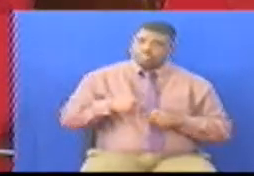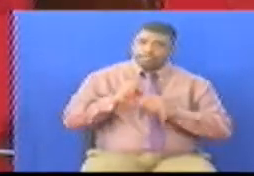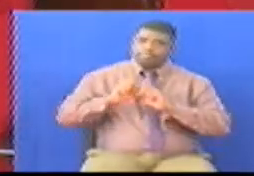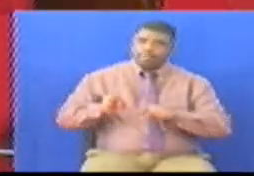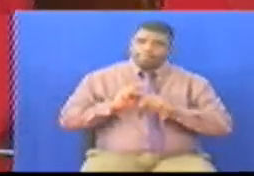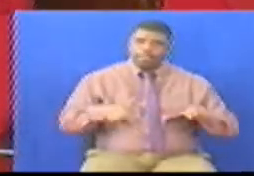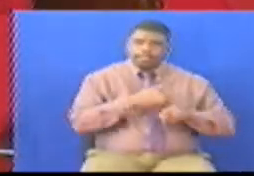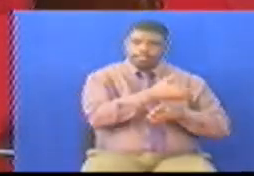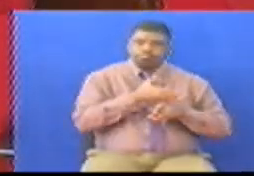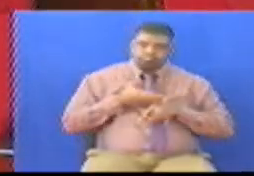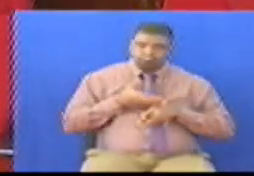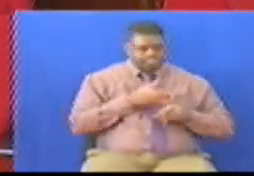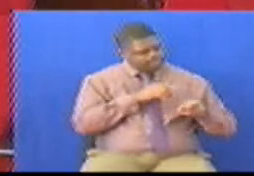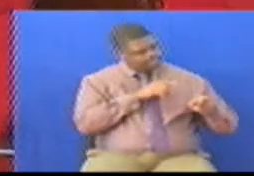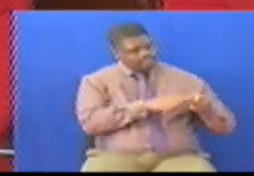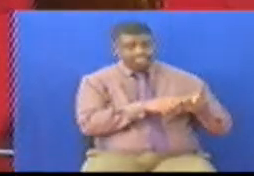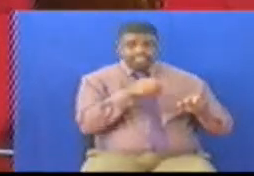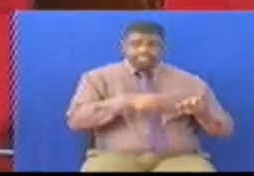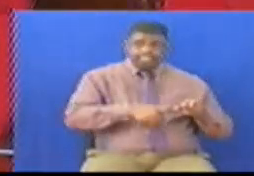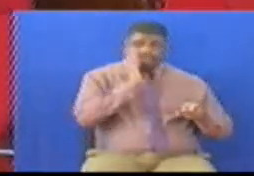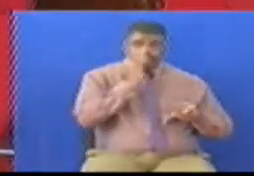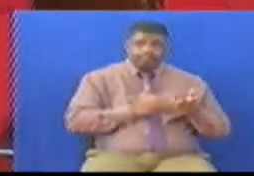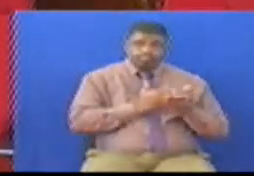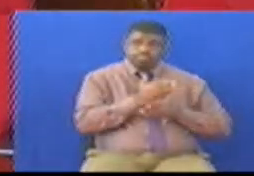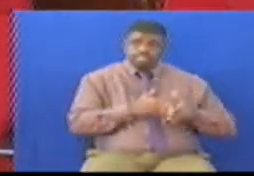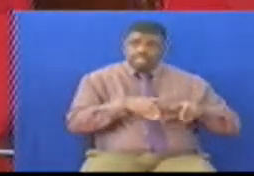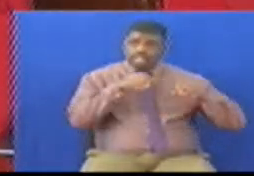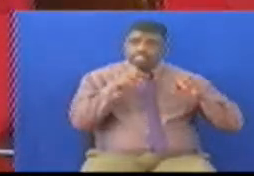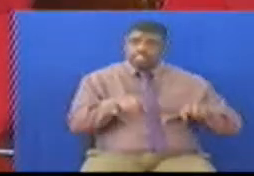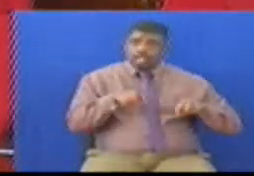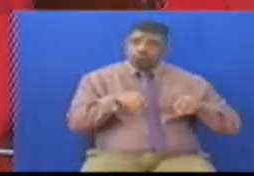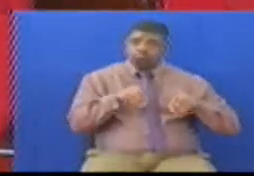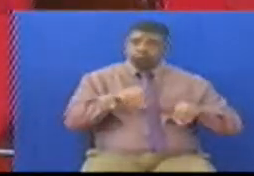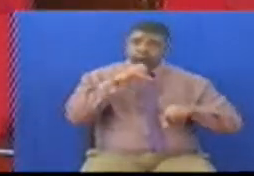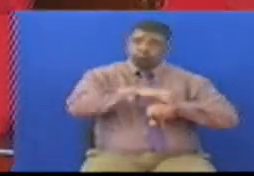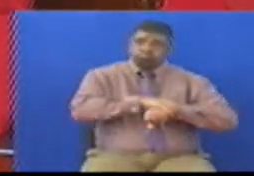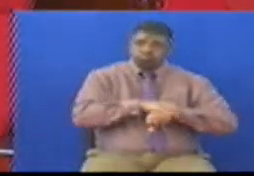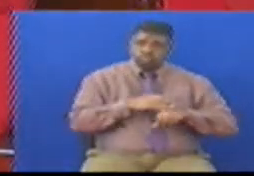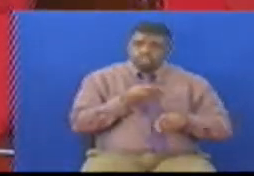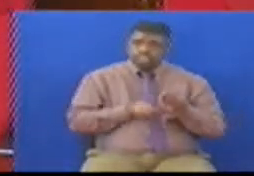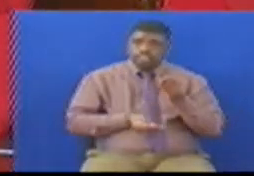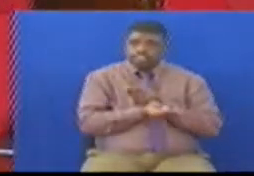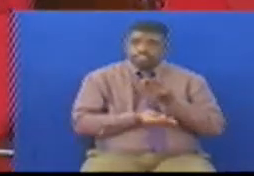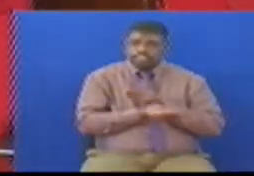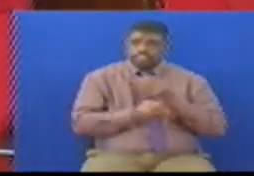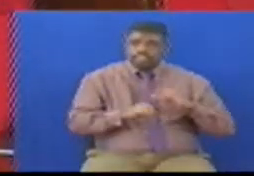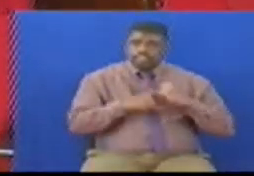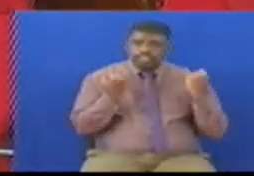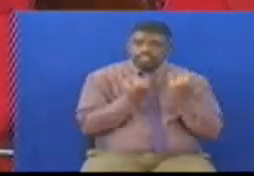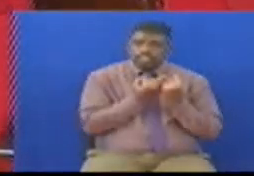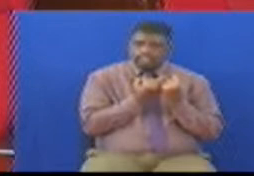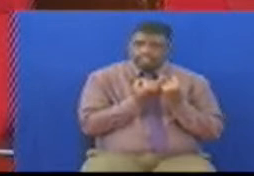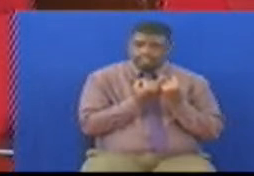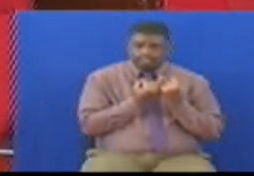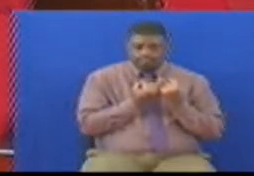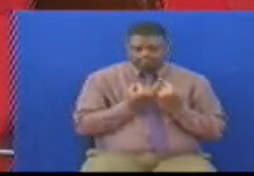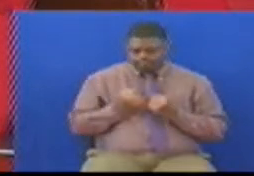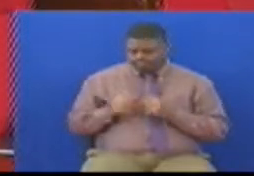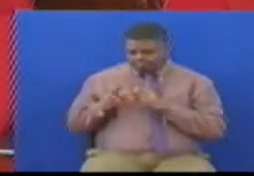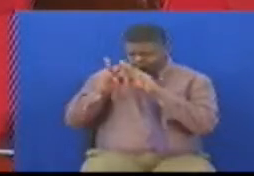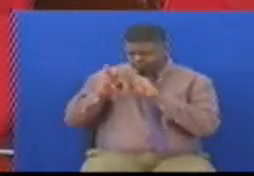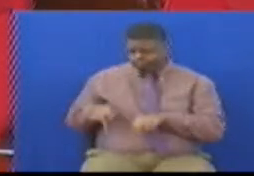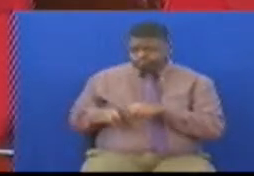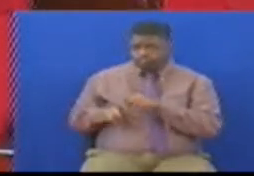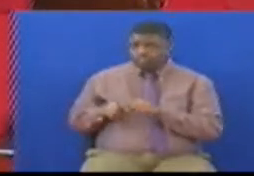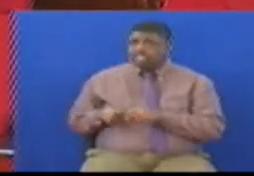ya kampuni. B, serikali kupitia TAKUKURU wakamilishe kwa wakati uchunguzi wa tuhuma mbalimbali unaoendelea katika kampuni ya Stamic